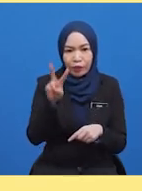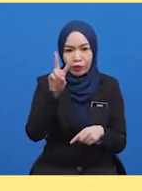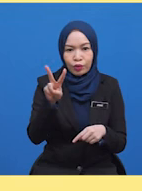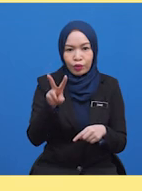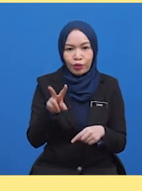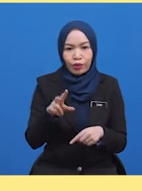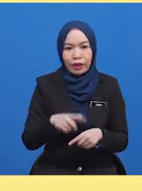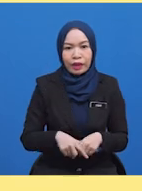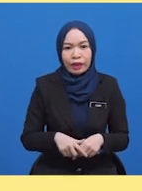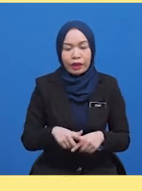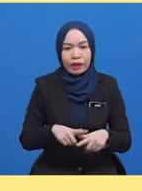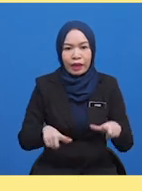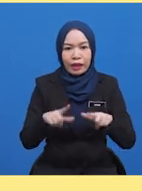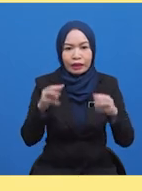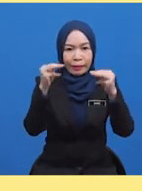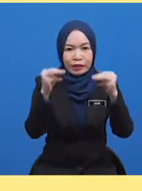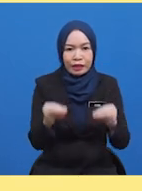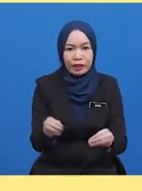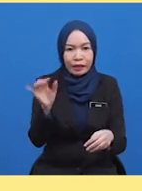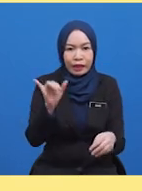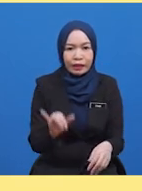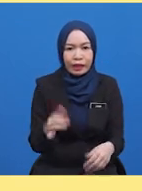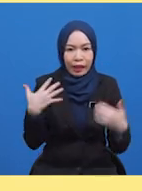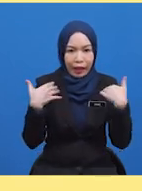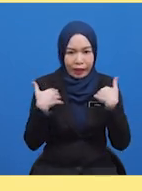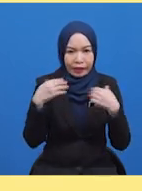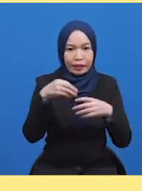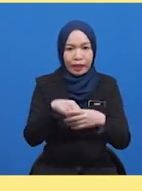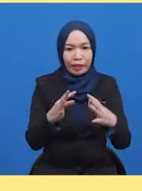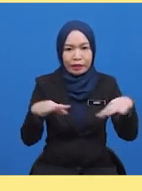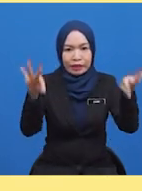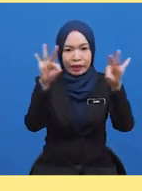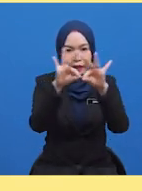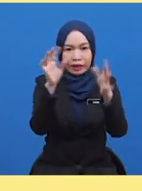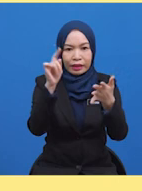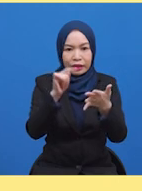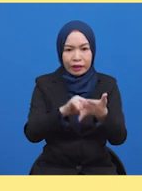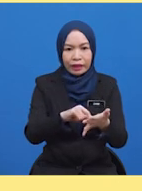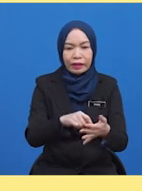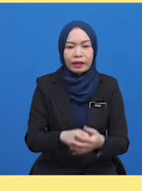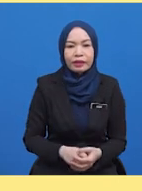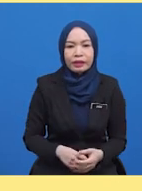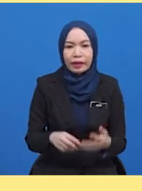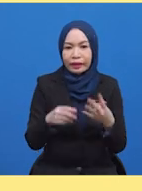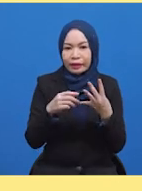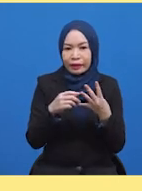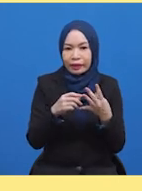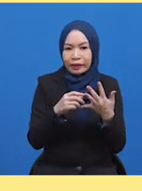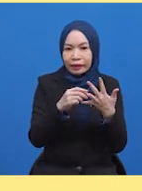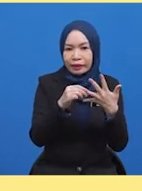terdapat dalam cerpen baut soalan Ia yang ketiga kita hendaklah